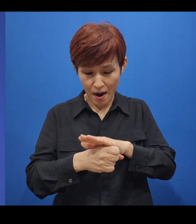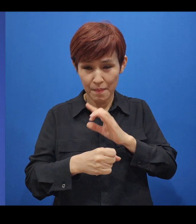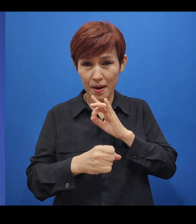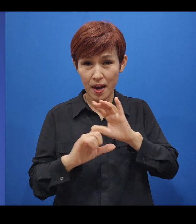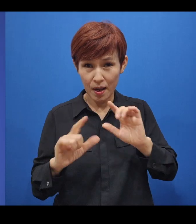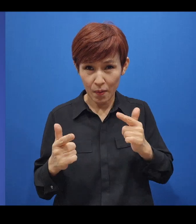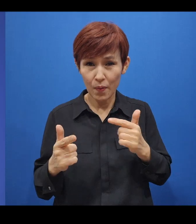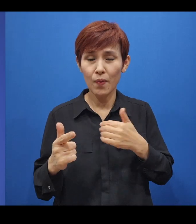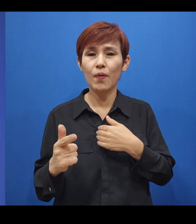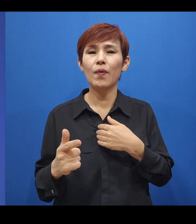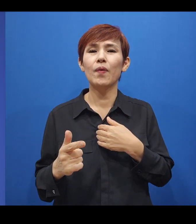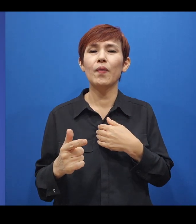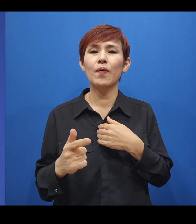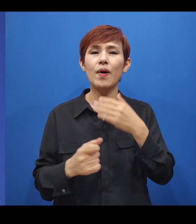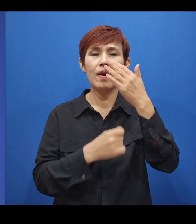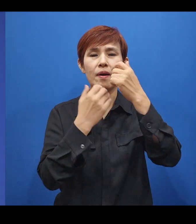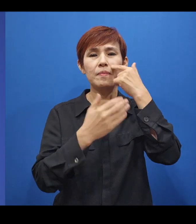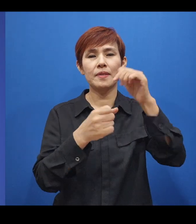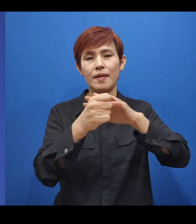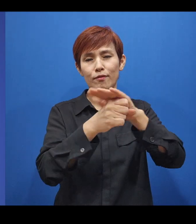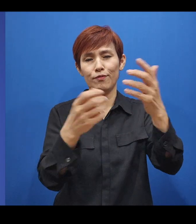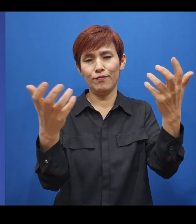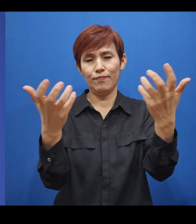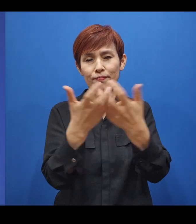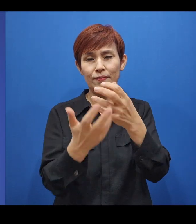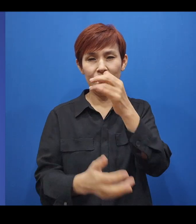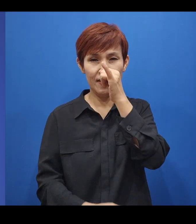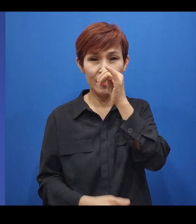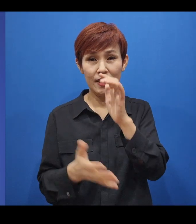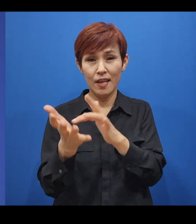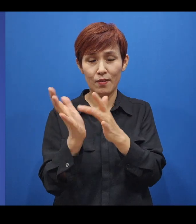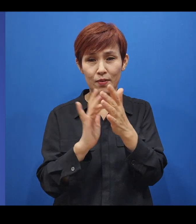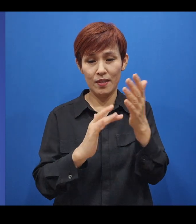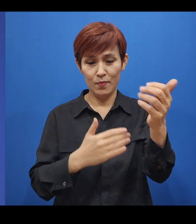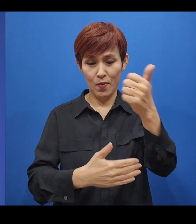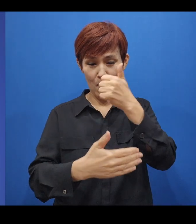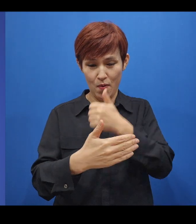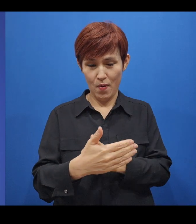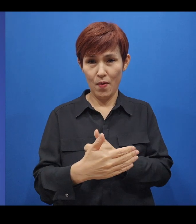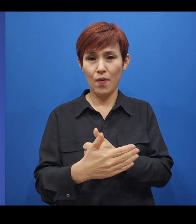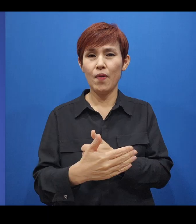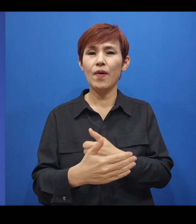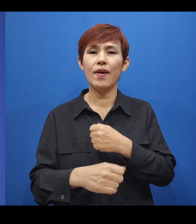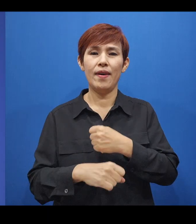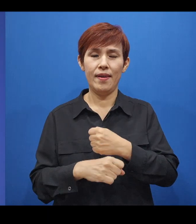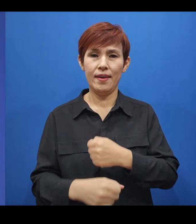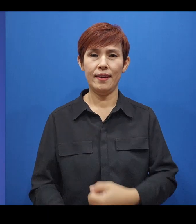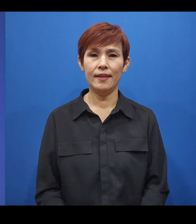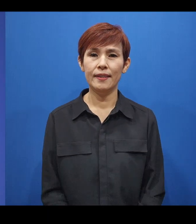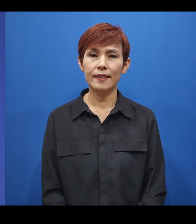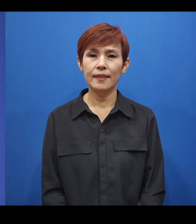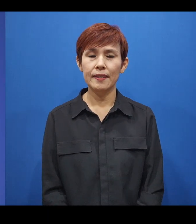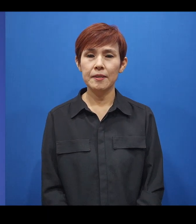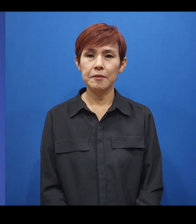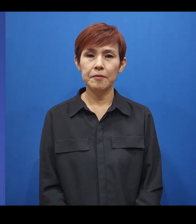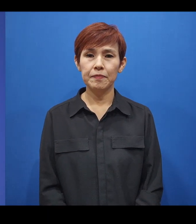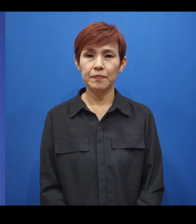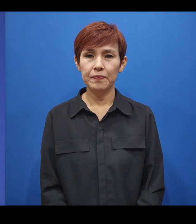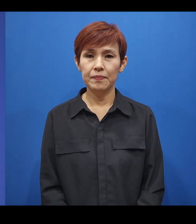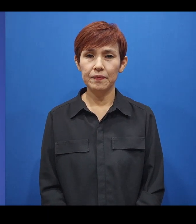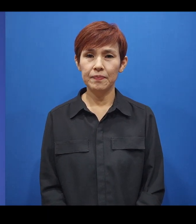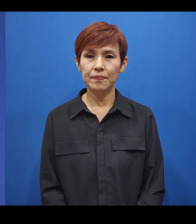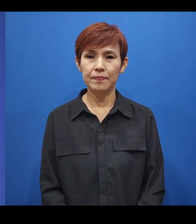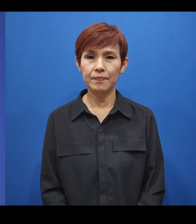사랑을 충만하게 가지고 계신 예수님도 우리 안에 거하게 하려 하십니다.